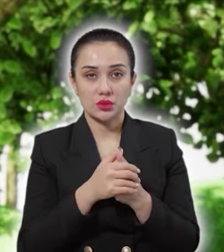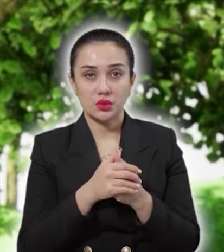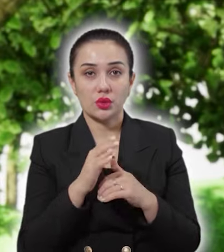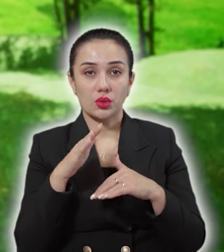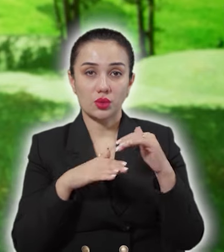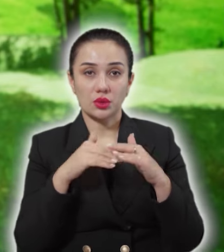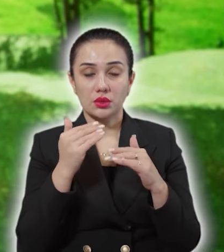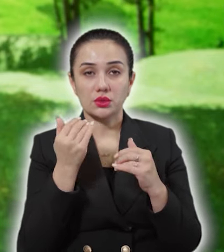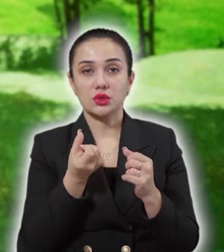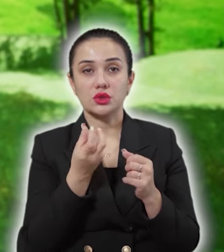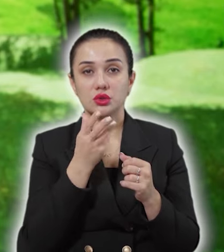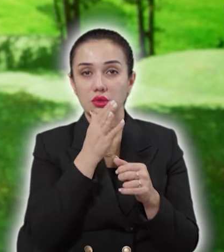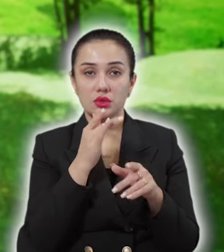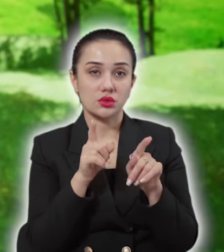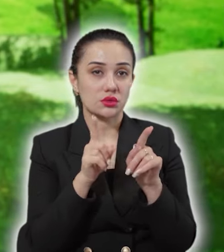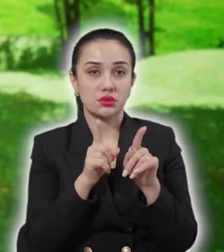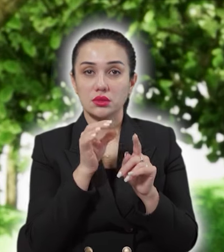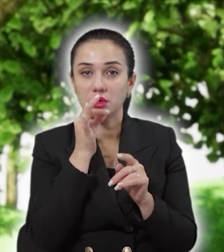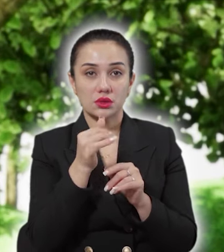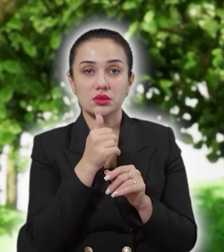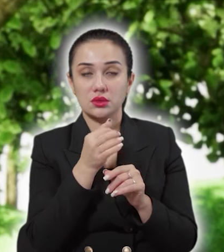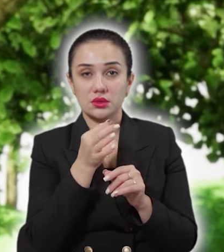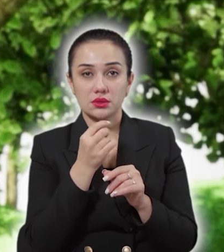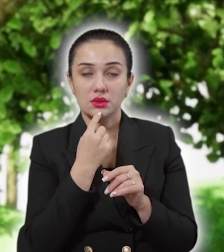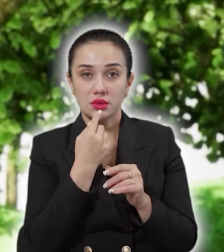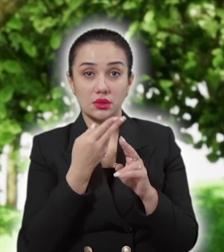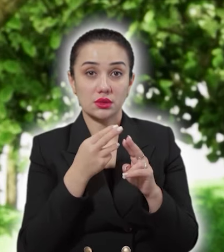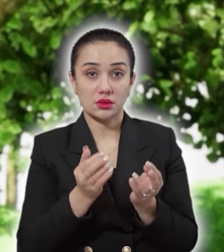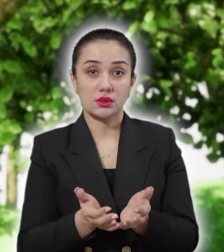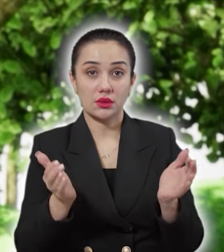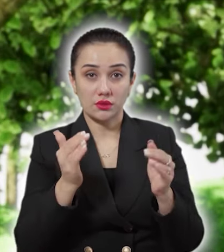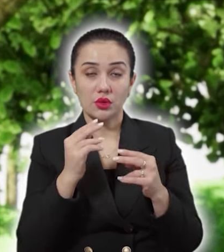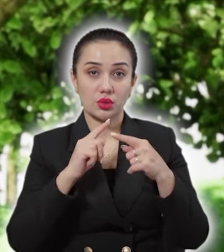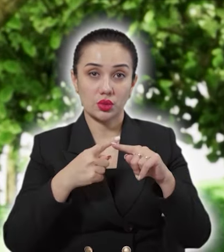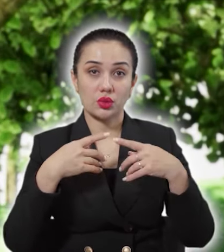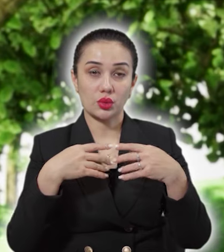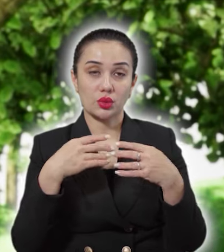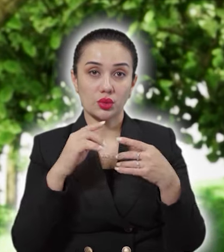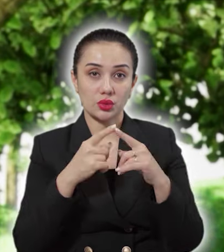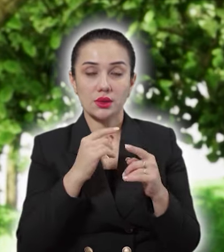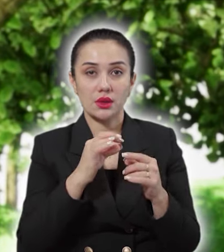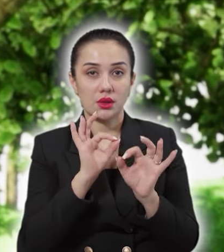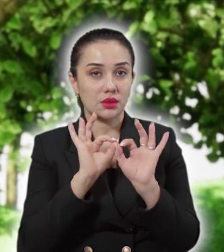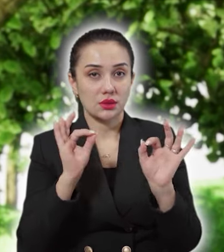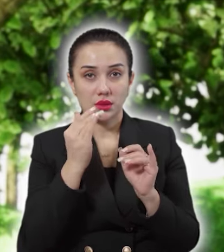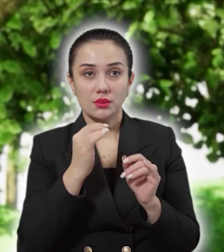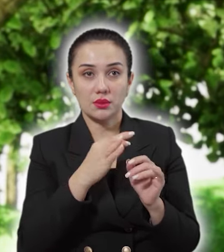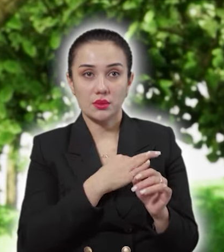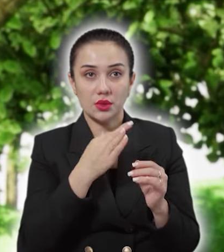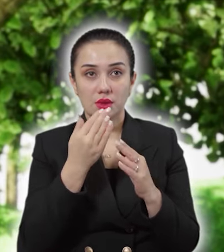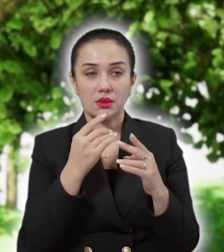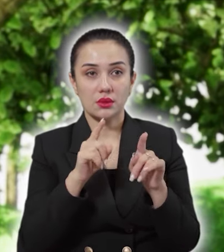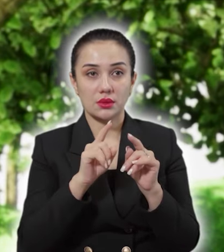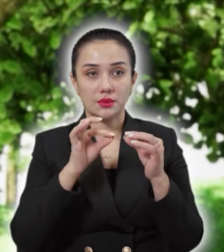xolos. Hunarmandchilikning necha yoshda ekanligini esa aytish qiyin. Savat to'qishda ishlatiladigan ideal material